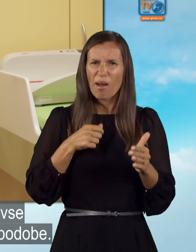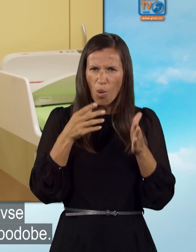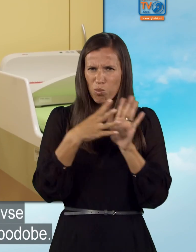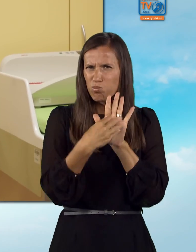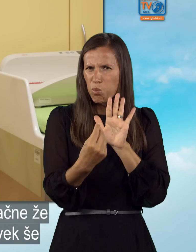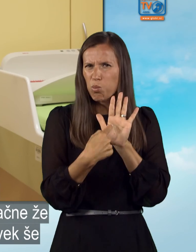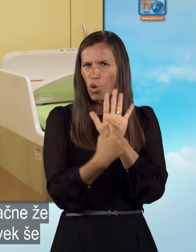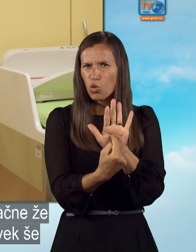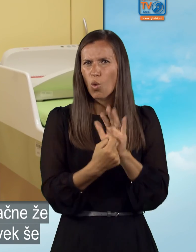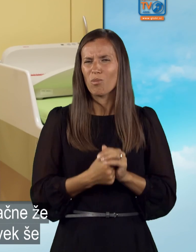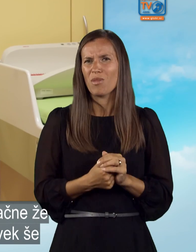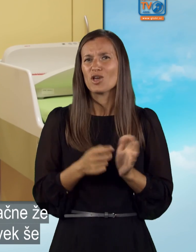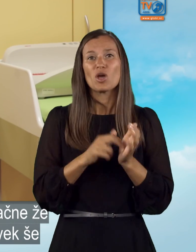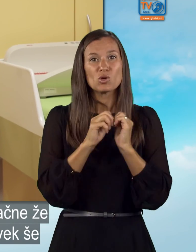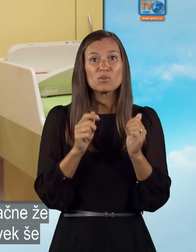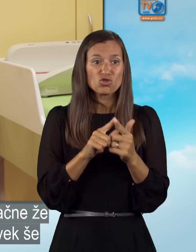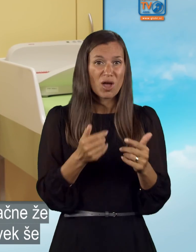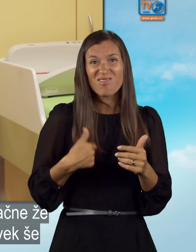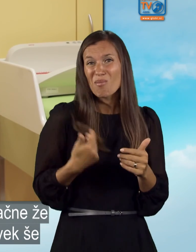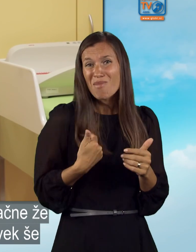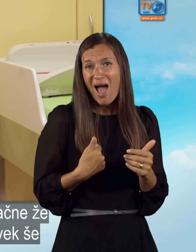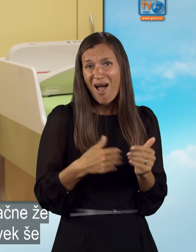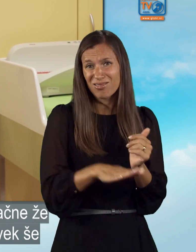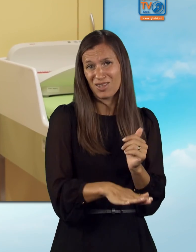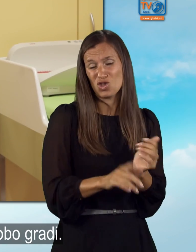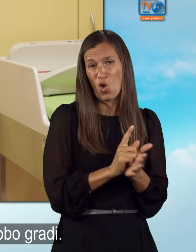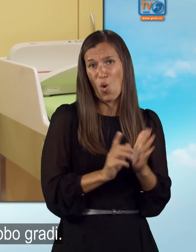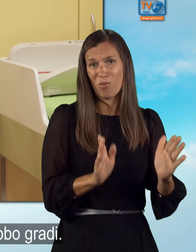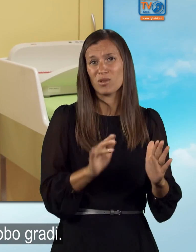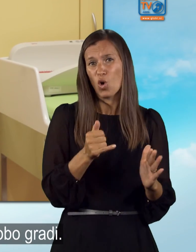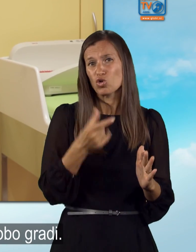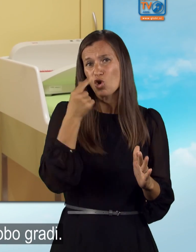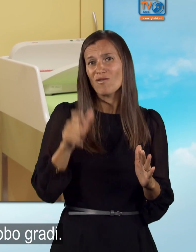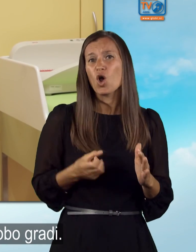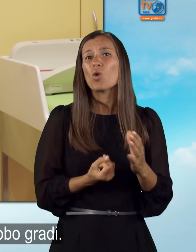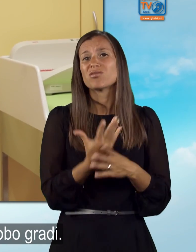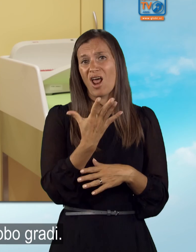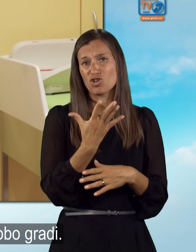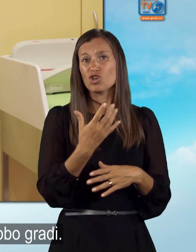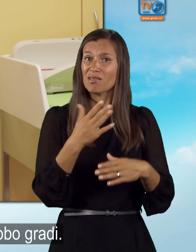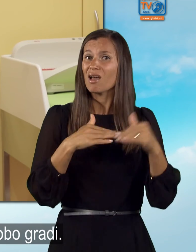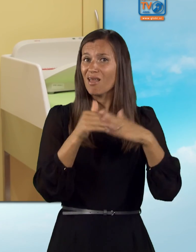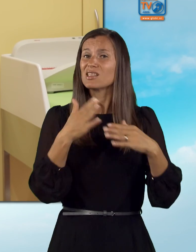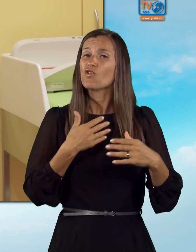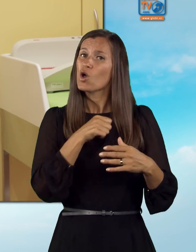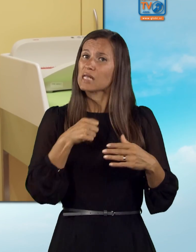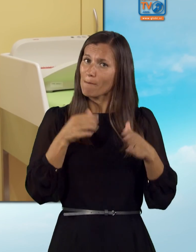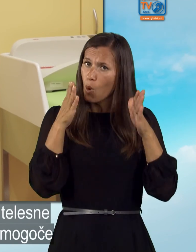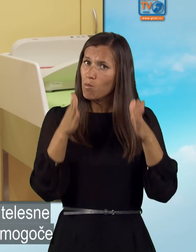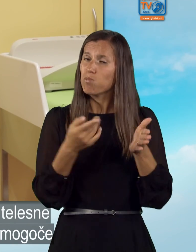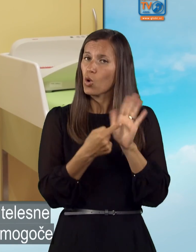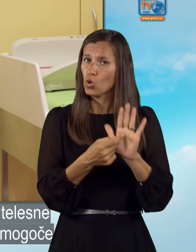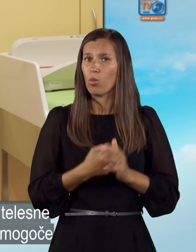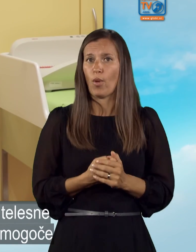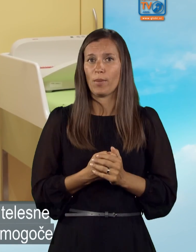samopodobe, predvsem, če se to začne že v mladi dobi, ko človek še odrašča in svojo samopodobo gradi. Če pa